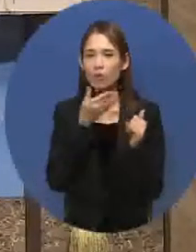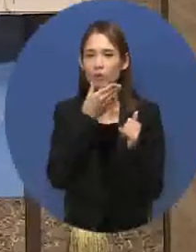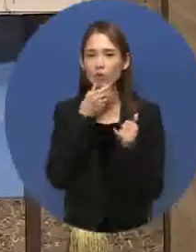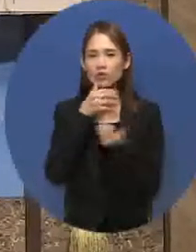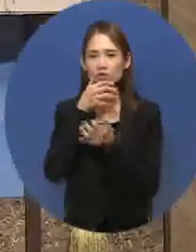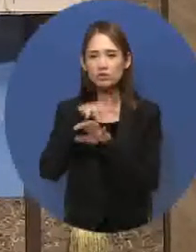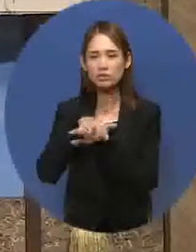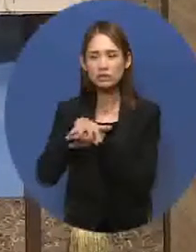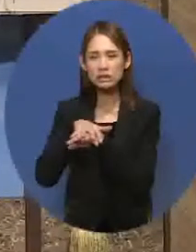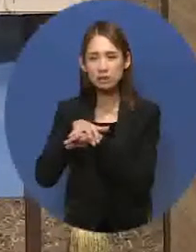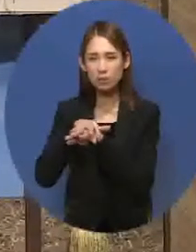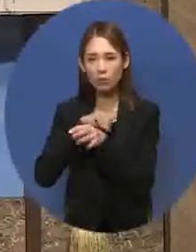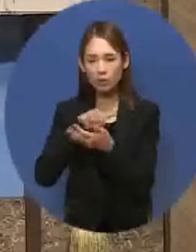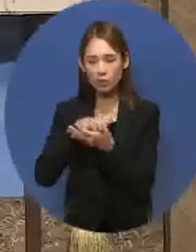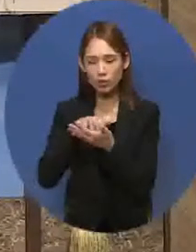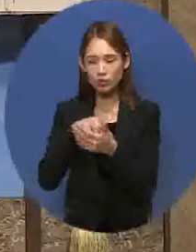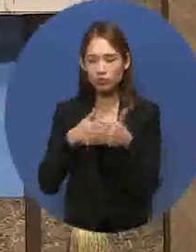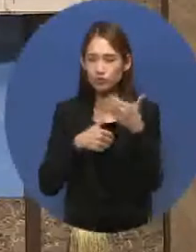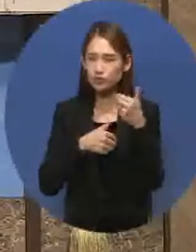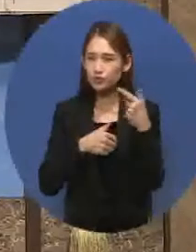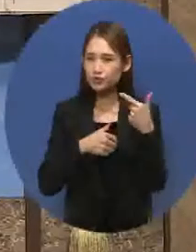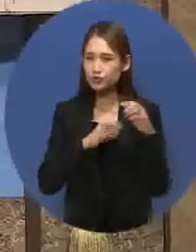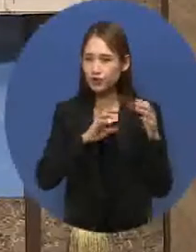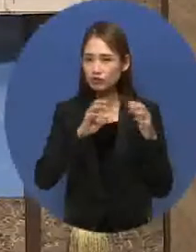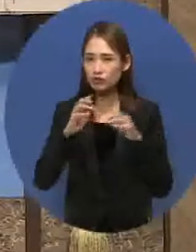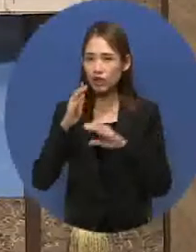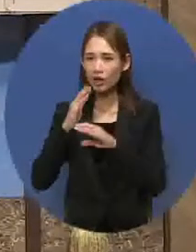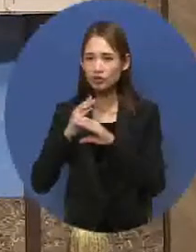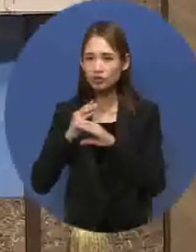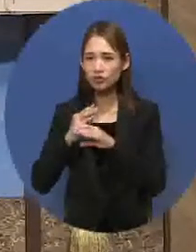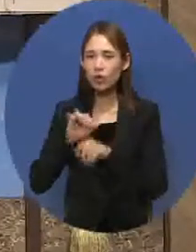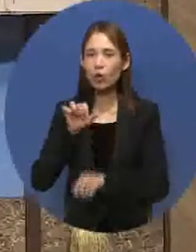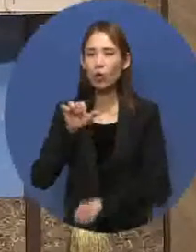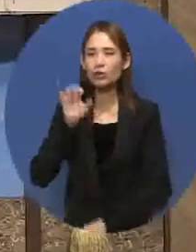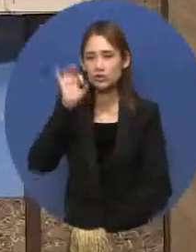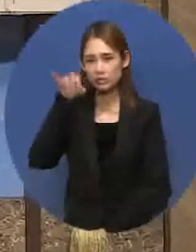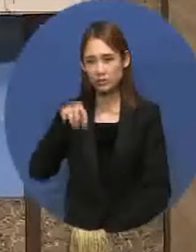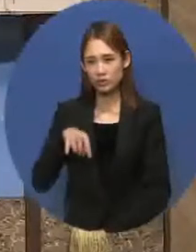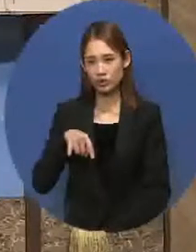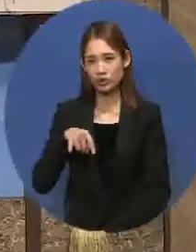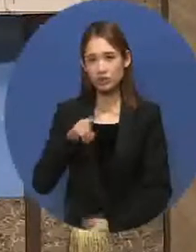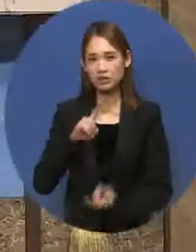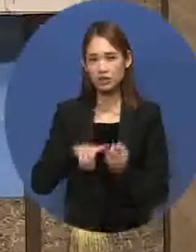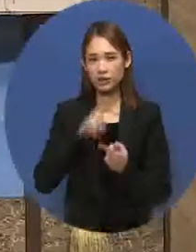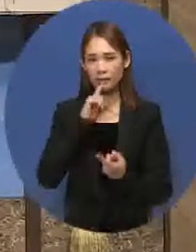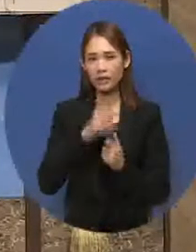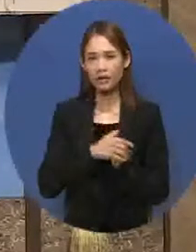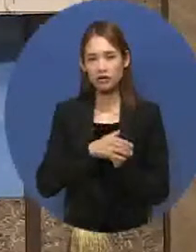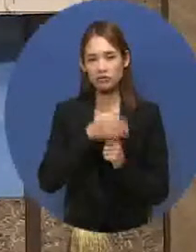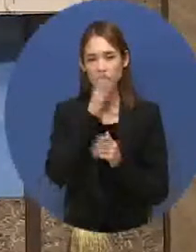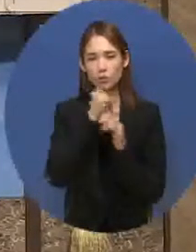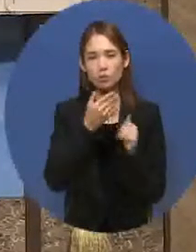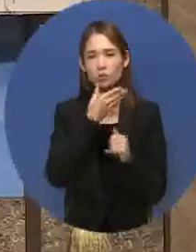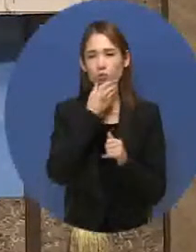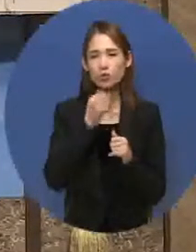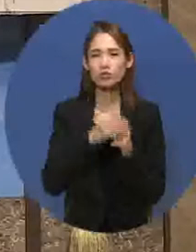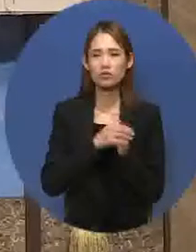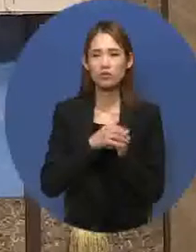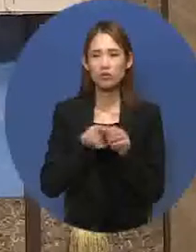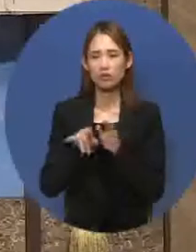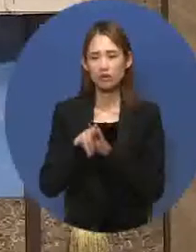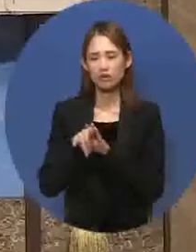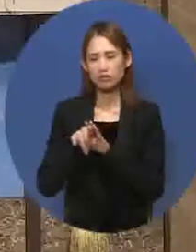지표는 96개 국가 중에 50위에 머물고 있습니다. 예. 그만큼 우리 노인들의 복지가